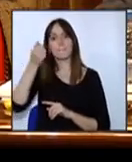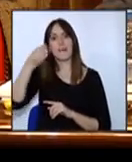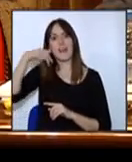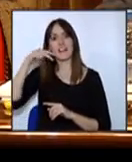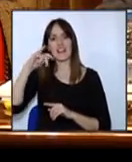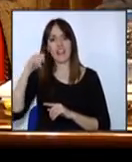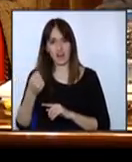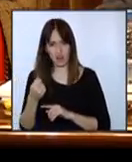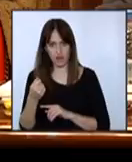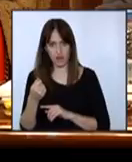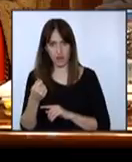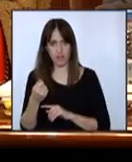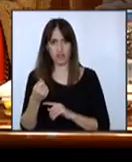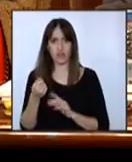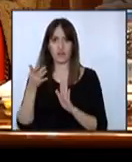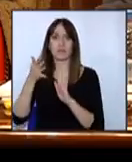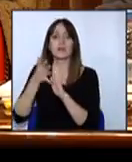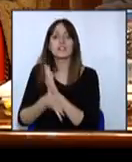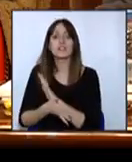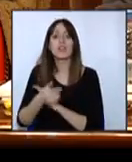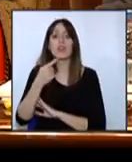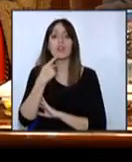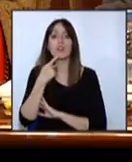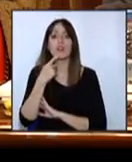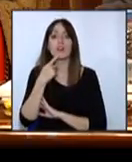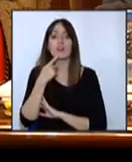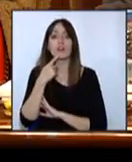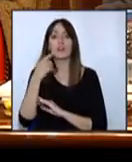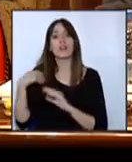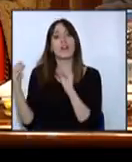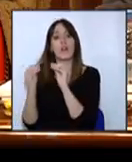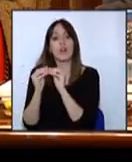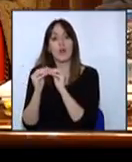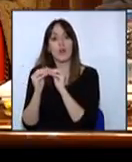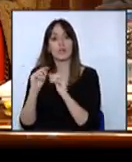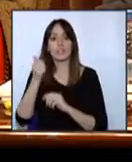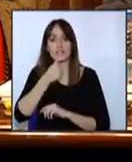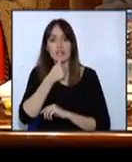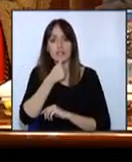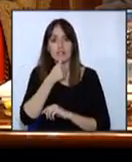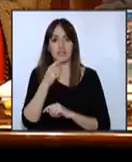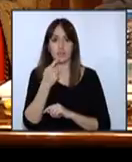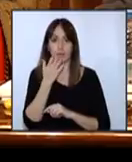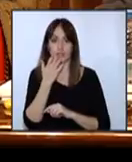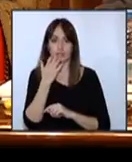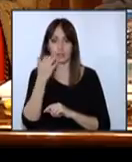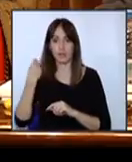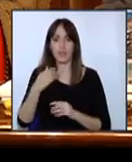molt Bànquia i amb tot això hem aconseguit que en lloc d'interposar, perquè són ells els que han de fer la demanda, nosaltres podem anar